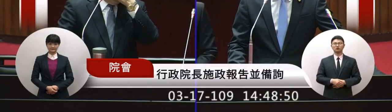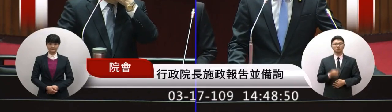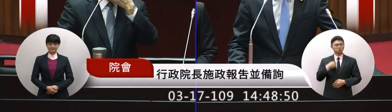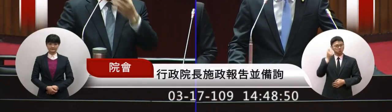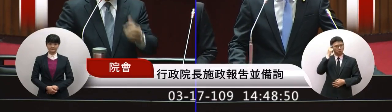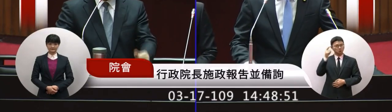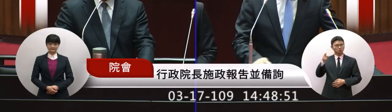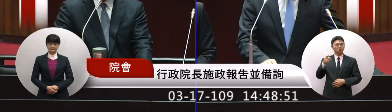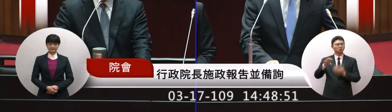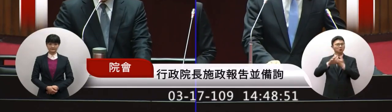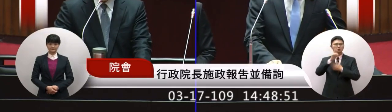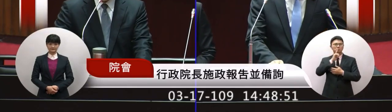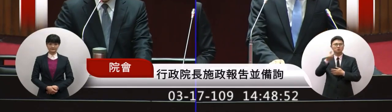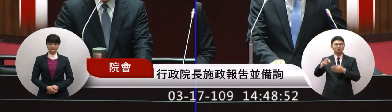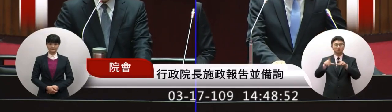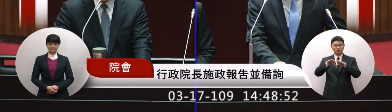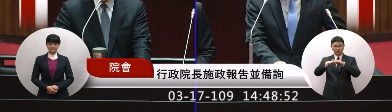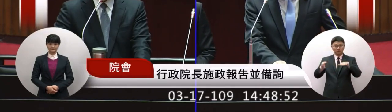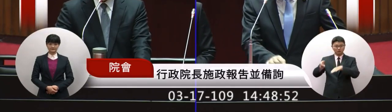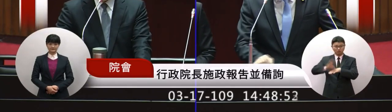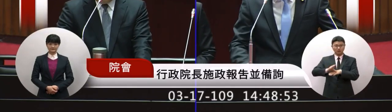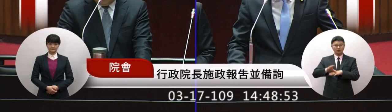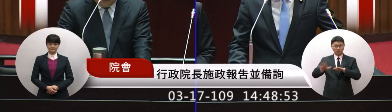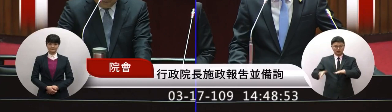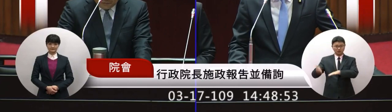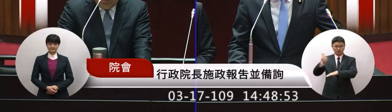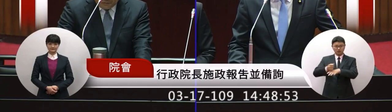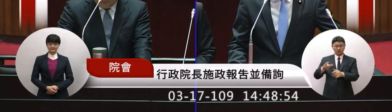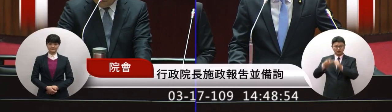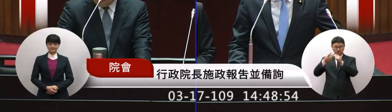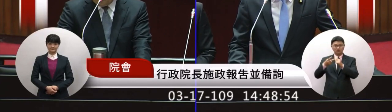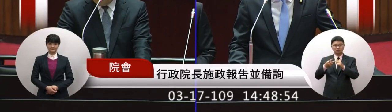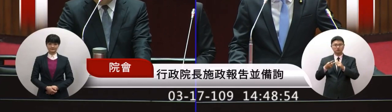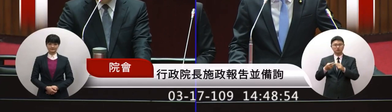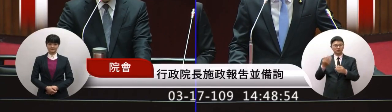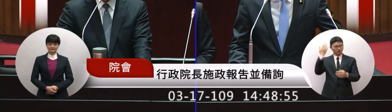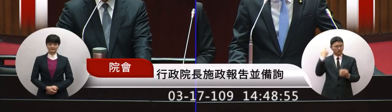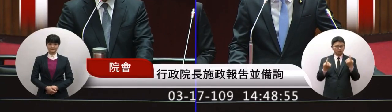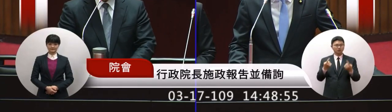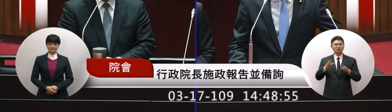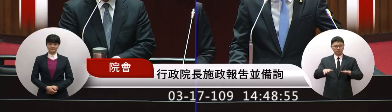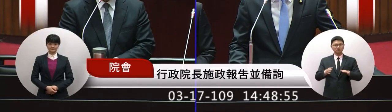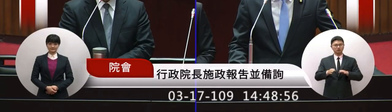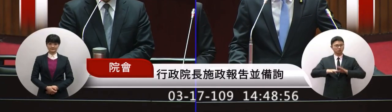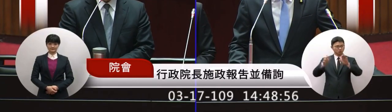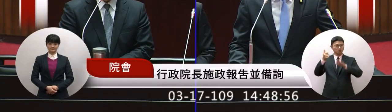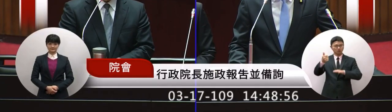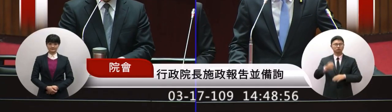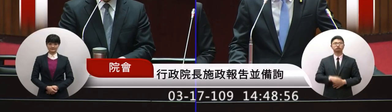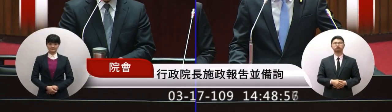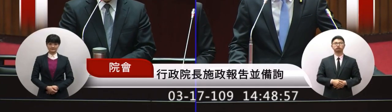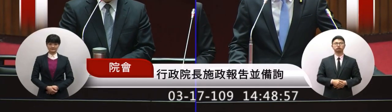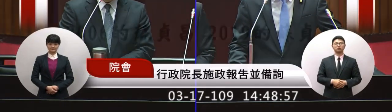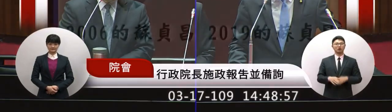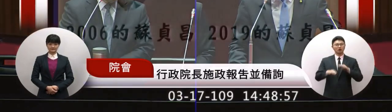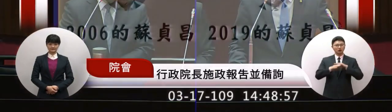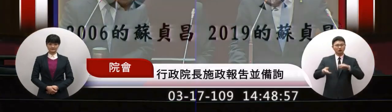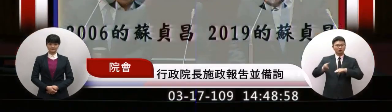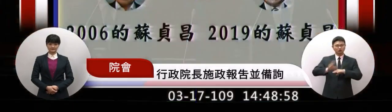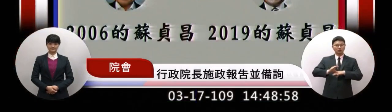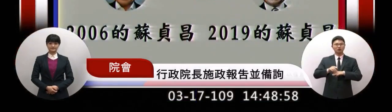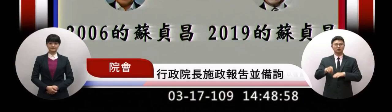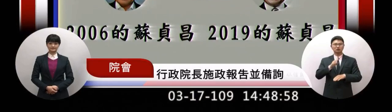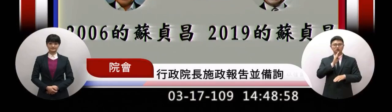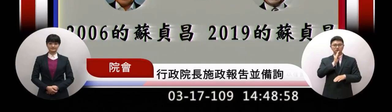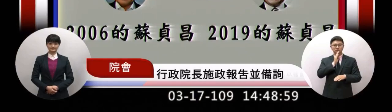比他第一任还要好，那我今天日本安倍首相也成为战后啊日本在